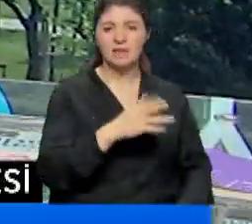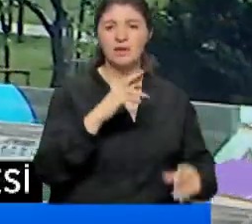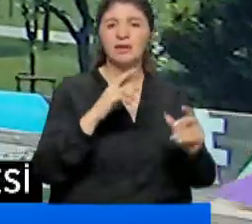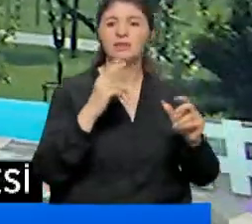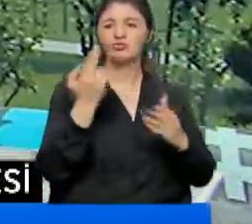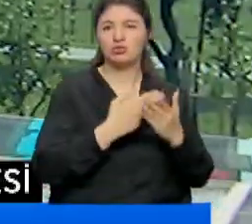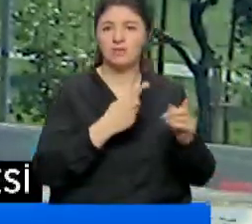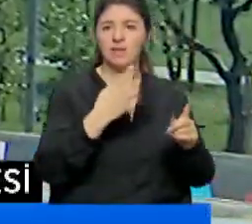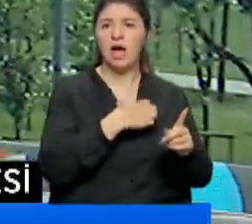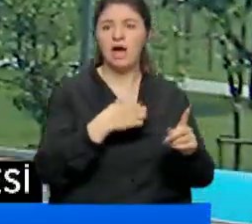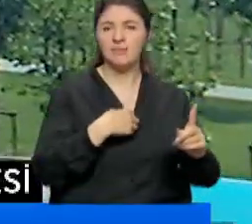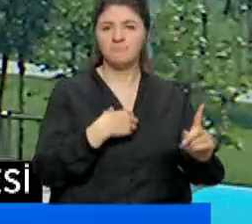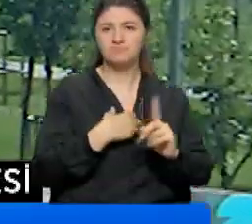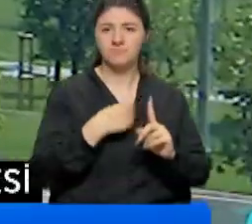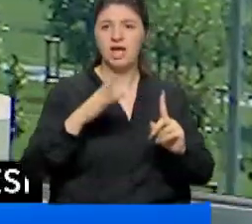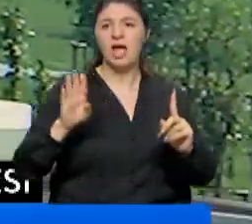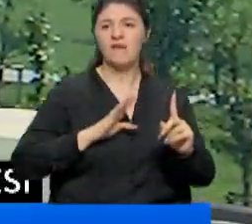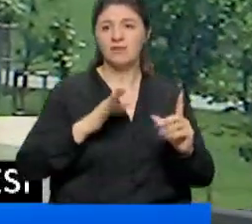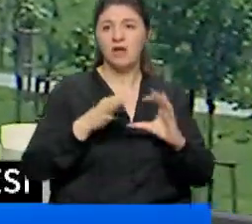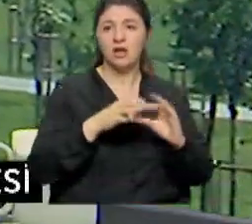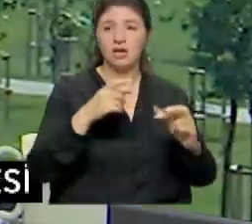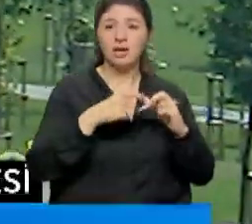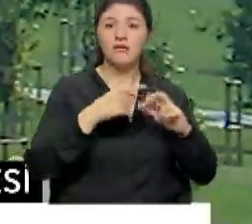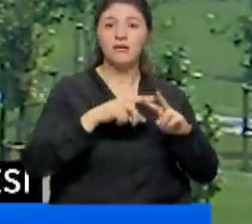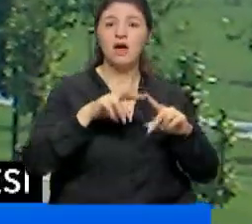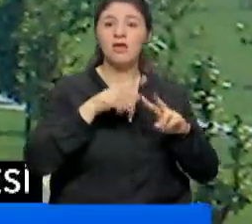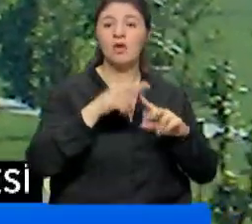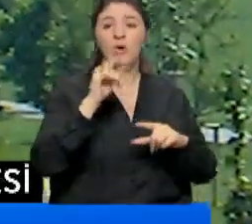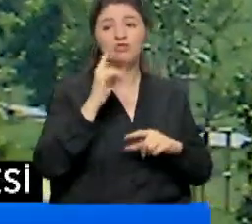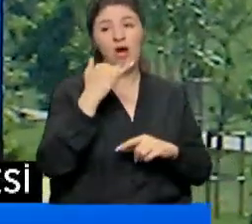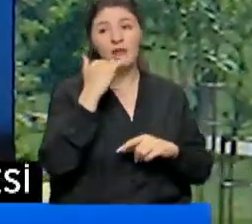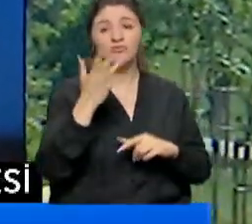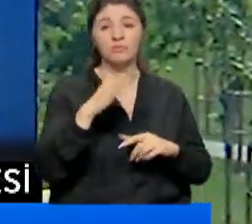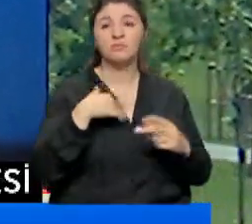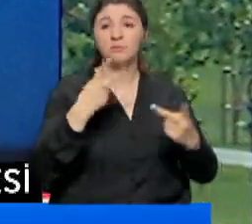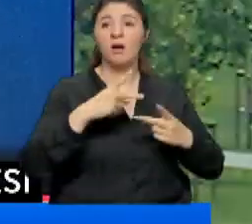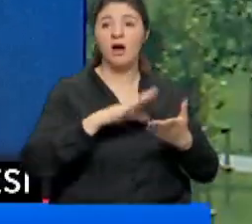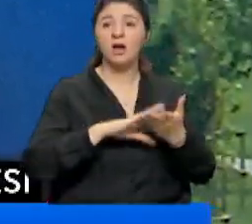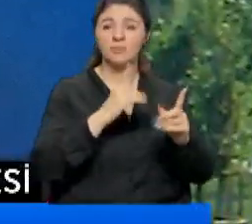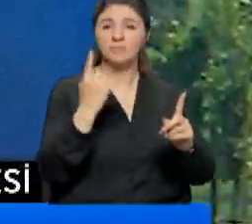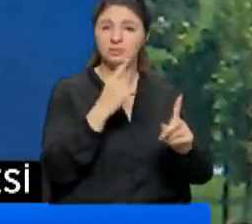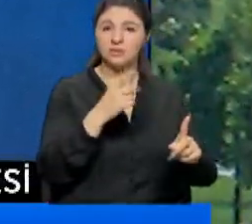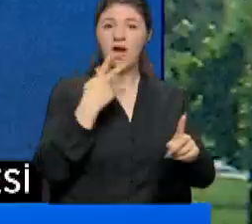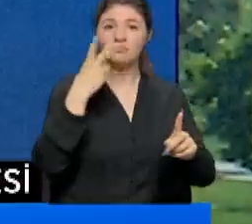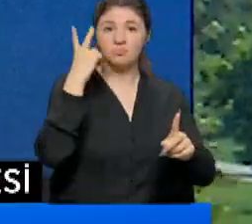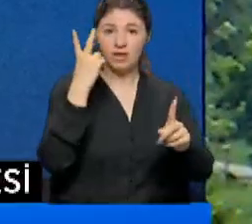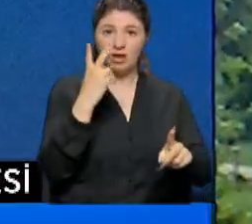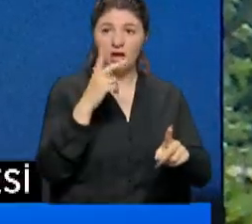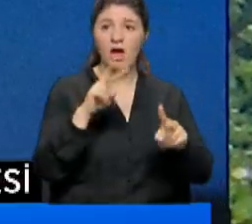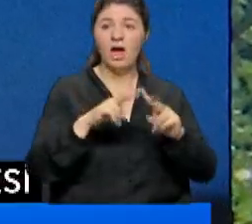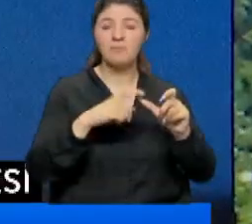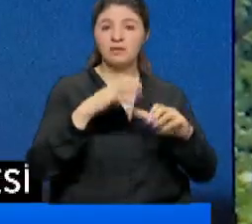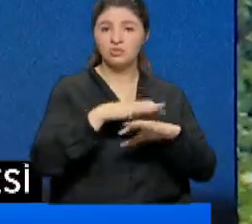zaman sınavdan bir anne gelmişti evladı ile ilgili Rana oje aramıştım sana bizim mesai arkadaşlarımızdan birisinin ablası